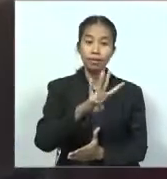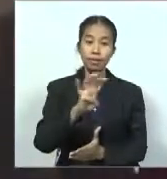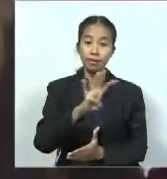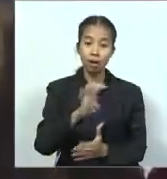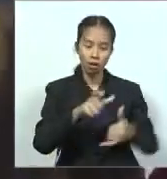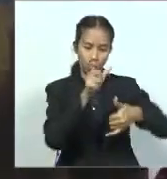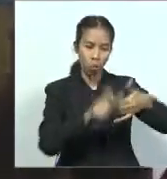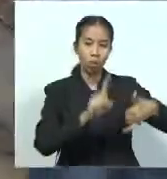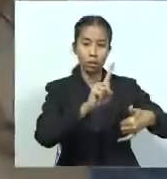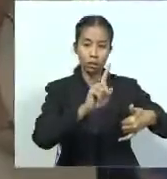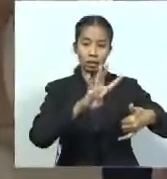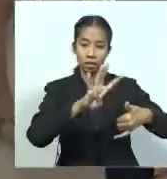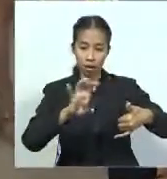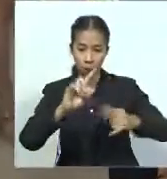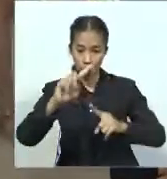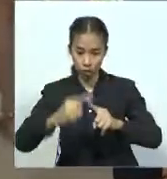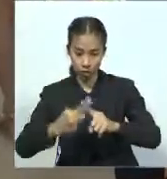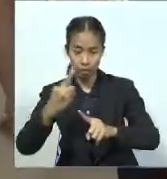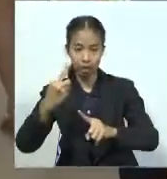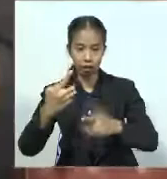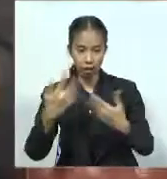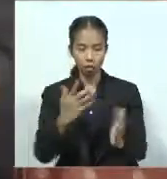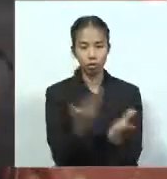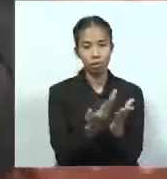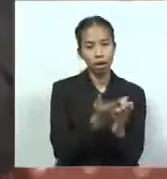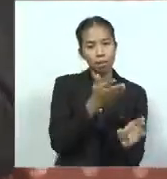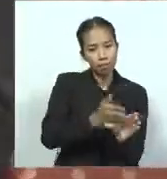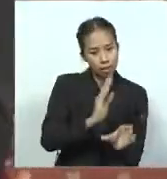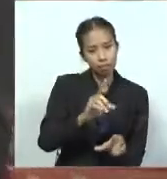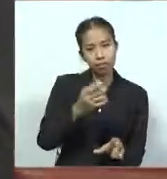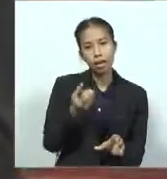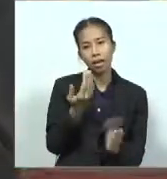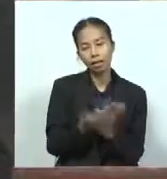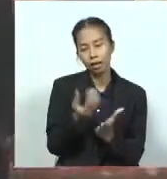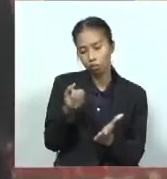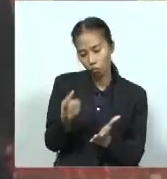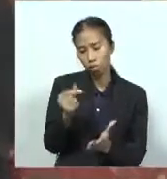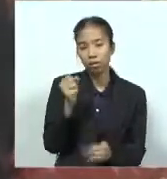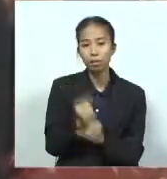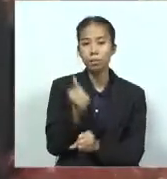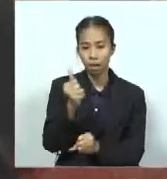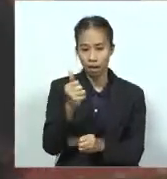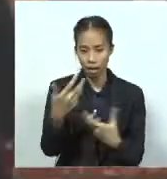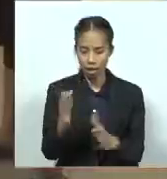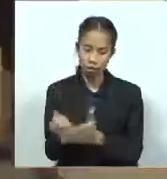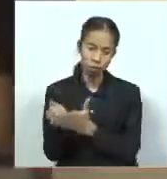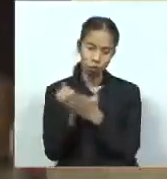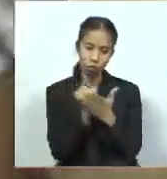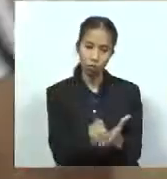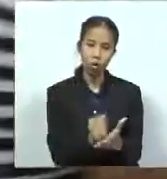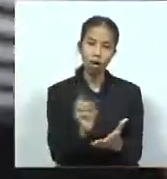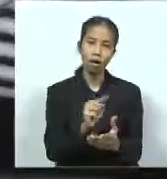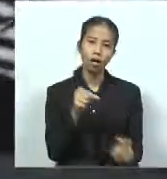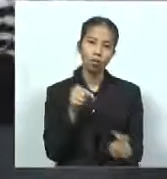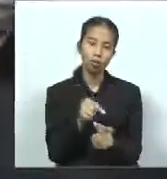ต่อคนต่อเดือนซึ่งสามารถถอนออกมาเป็นเงินสดได้เช่นกันรวมทั้งช่วยเหลือค่าน้ำ